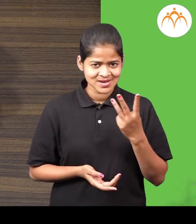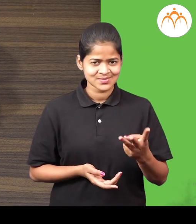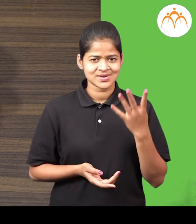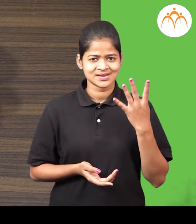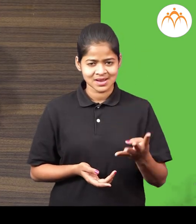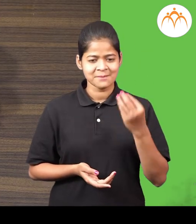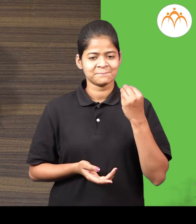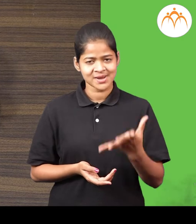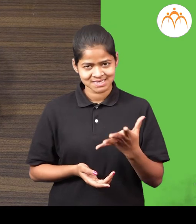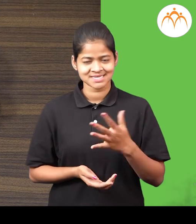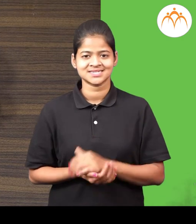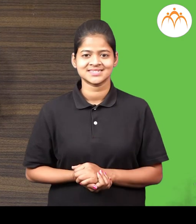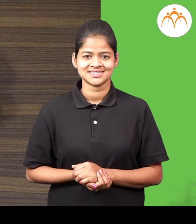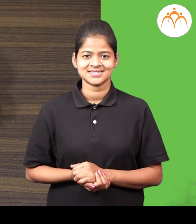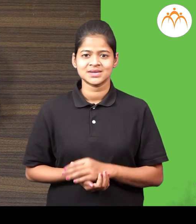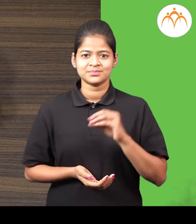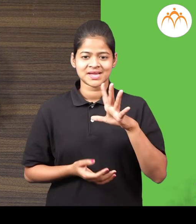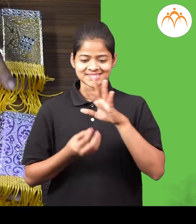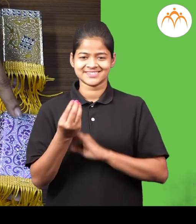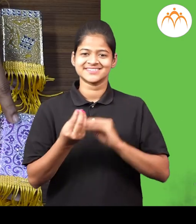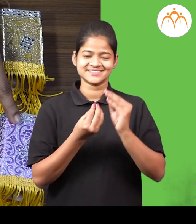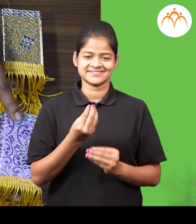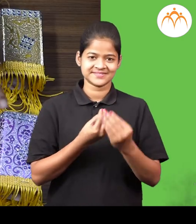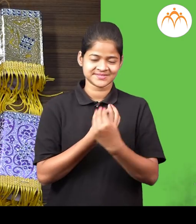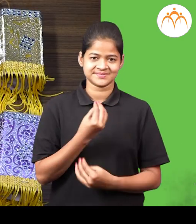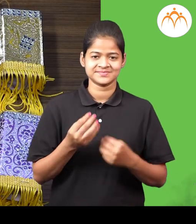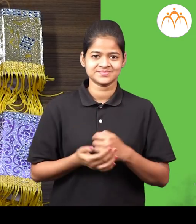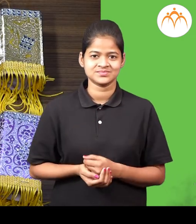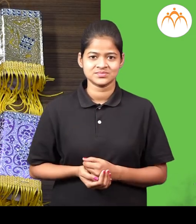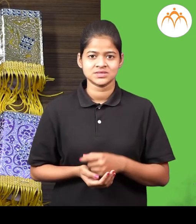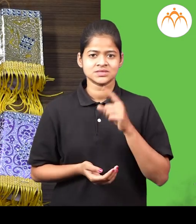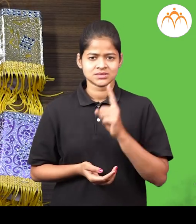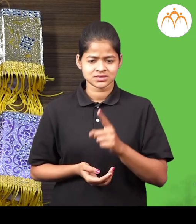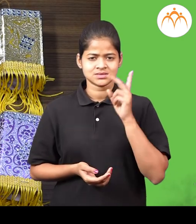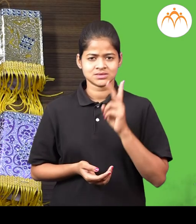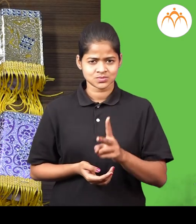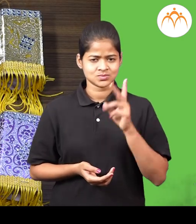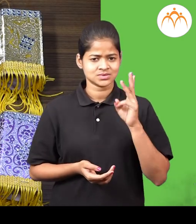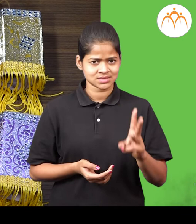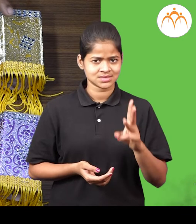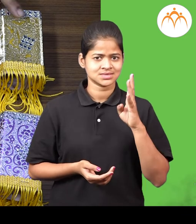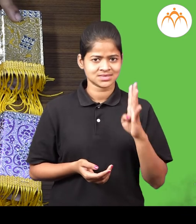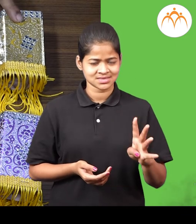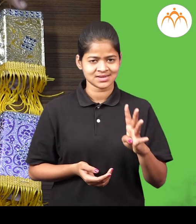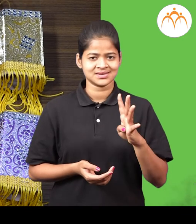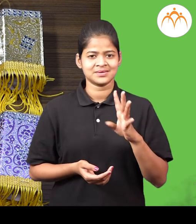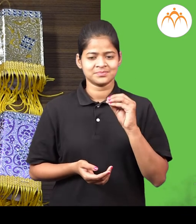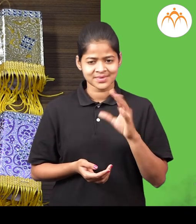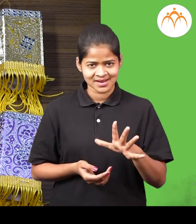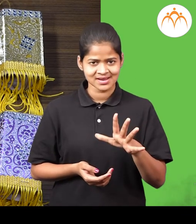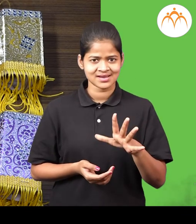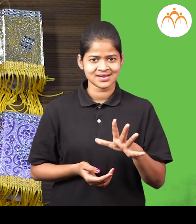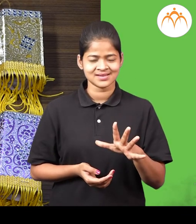चार, पाच, पाच केड़ी, एक, दोन, तीन, चार,